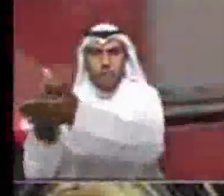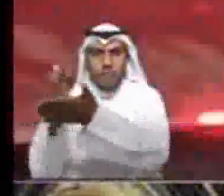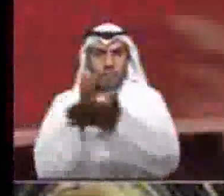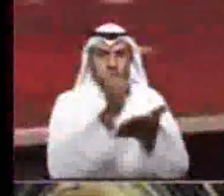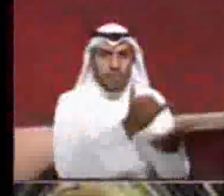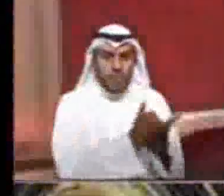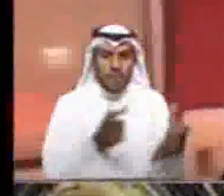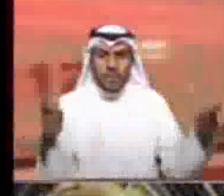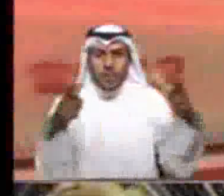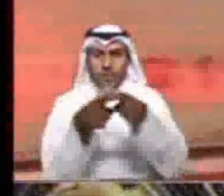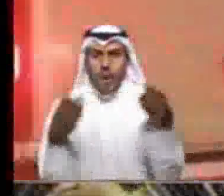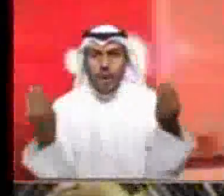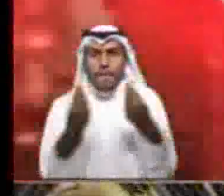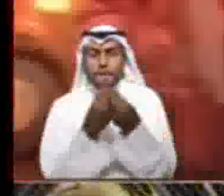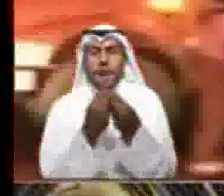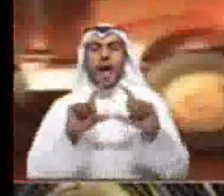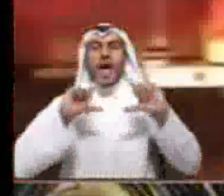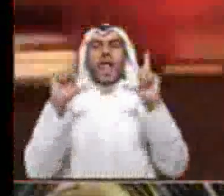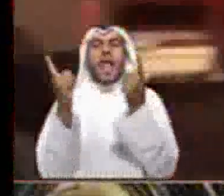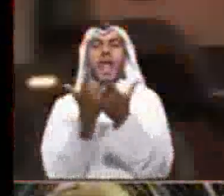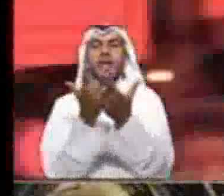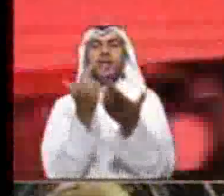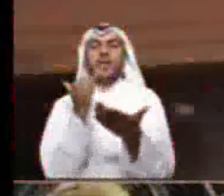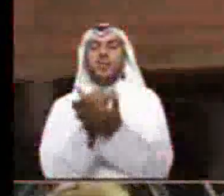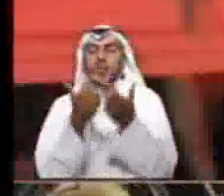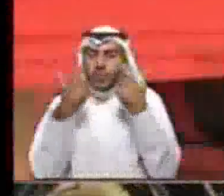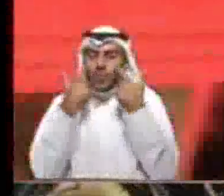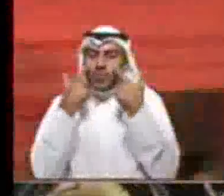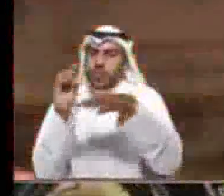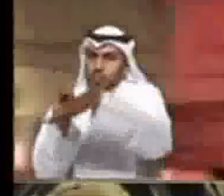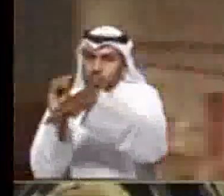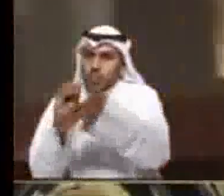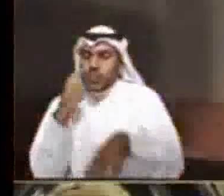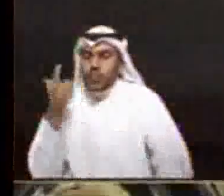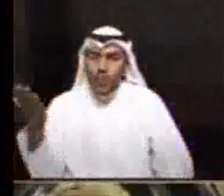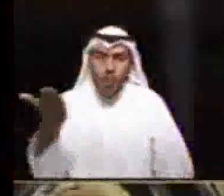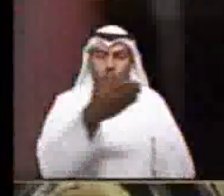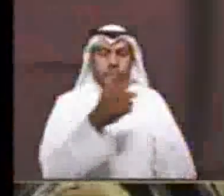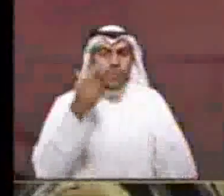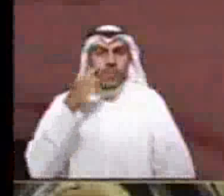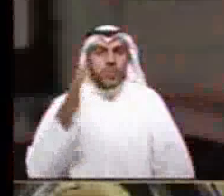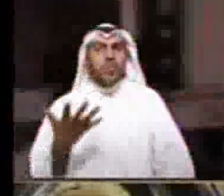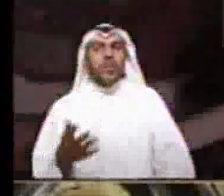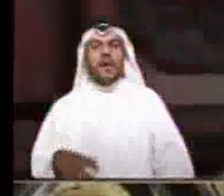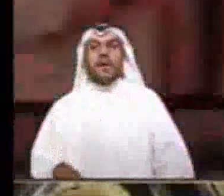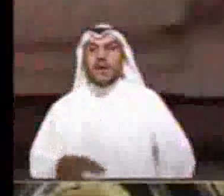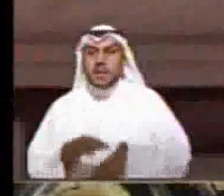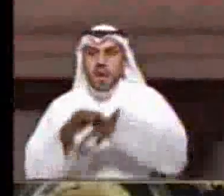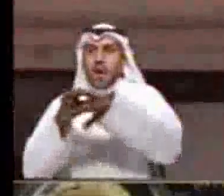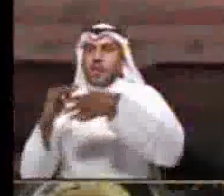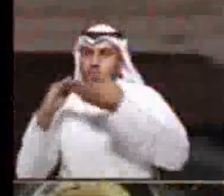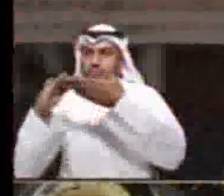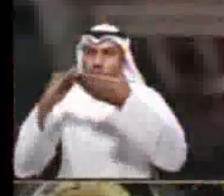التحكم التابعة للجنة الطوارئ المركزية لمتابعة آخر المستجدات، حيث تم التأكيد على تحديث